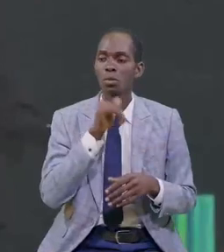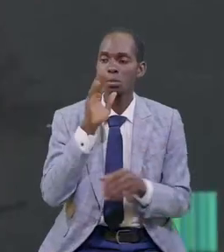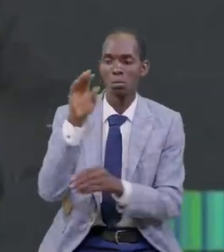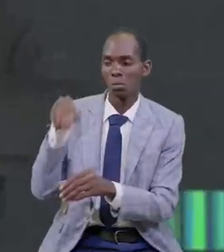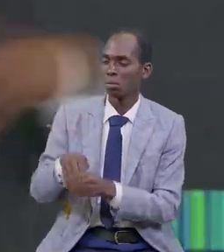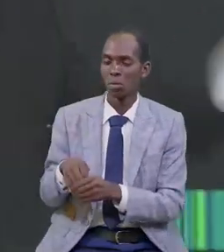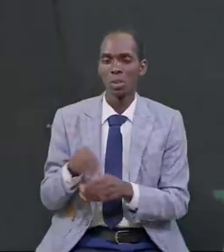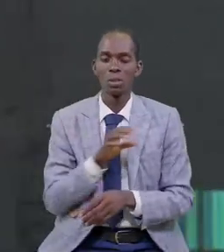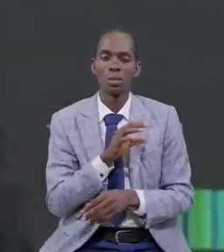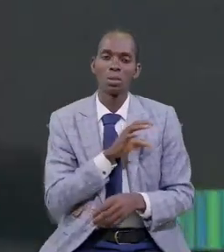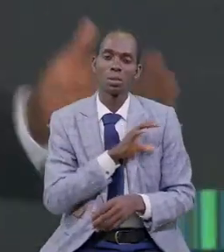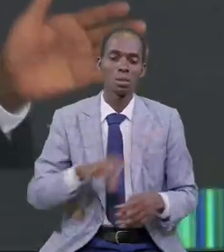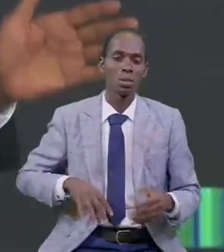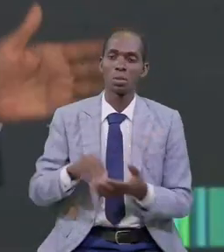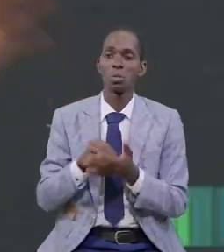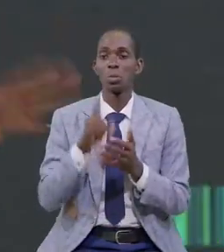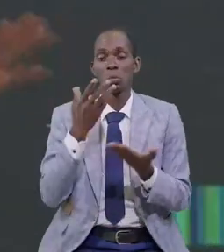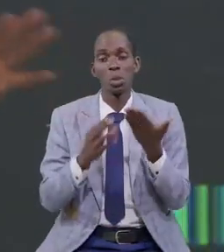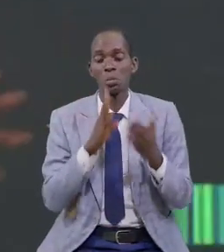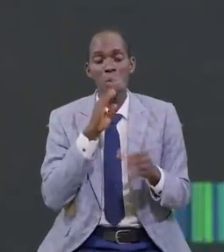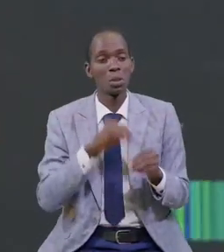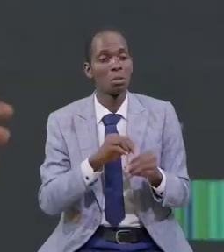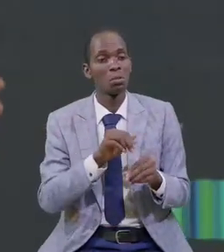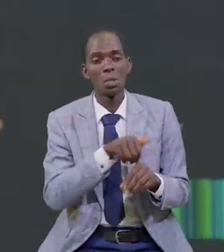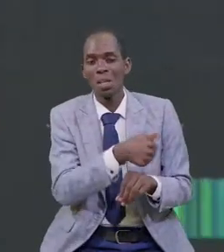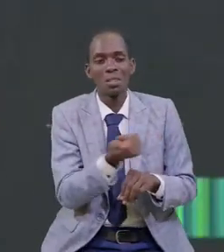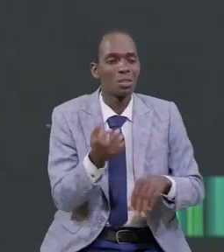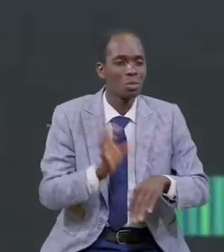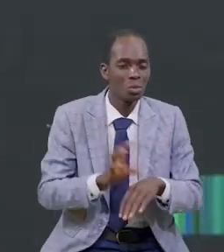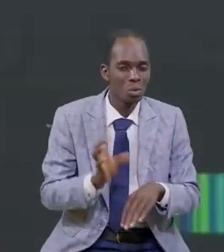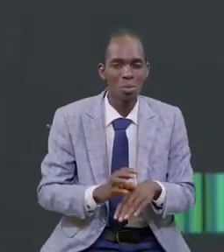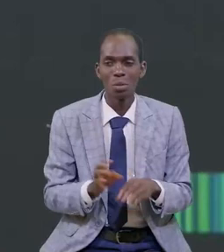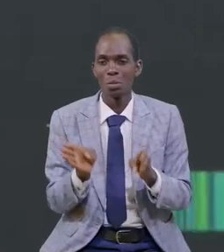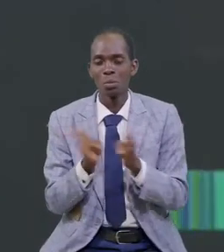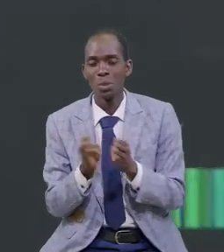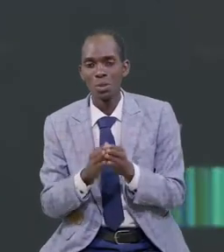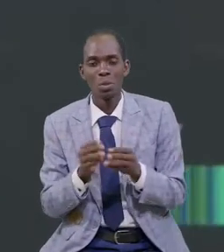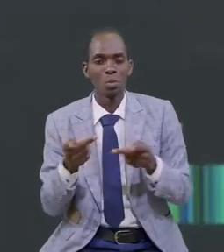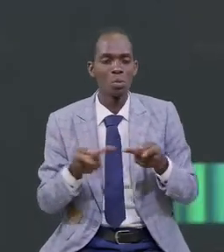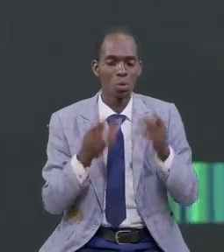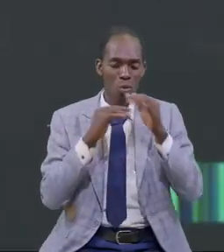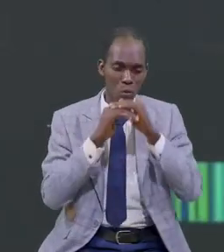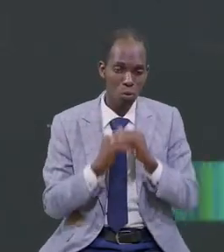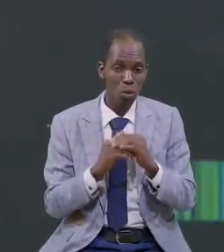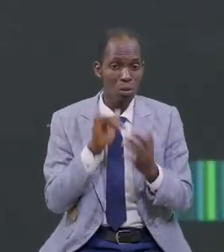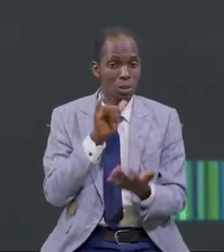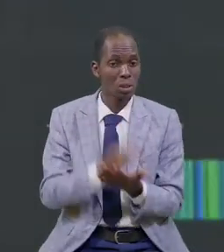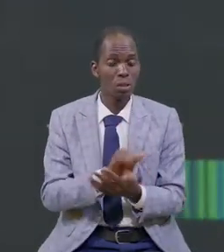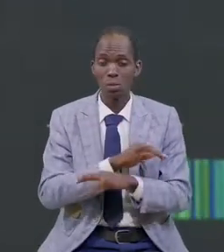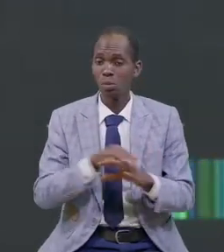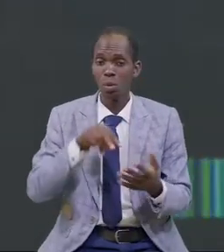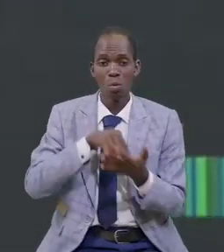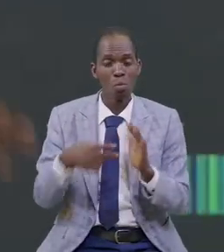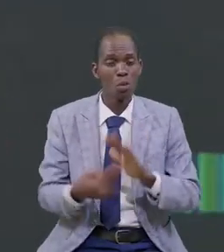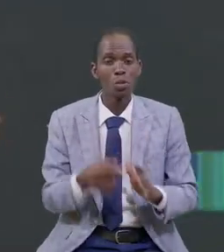enfants vous pouvez être memes d'une église d'une assemblée d'une dénomination cela ne fait pas